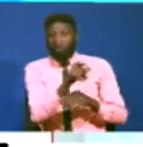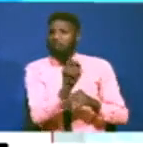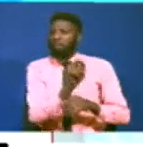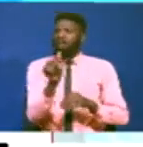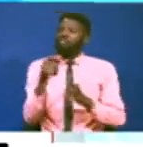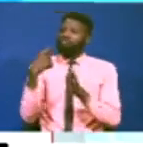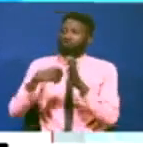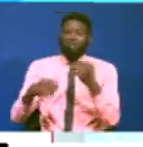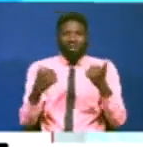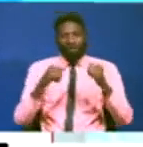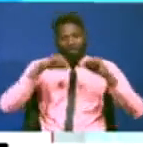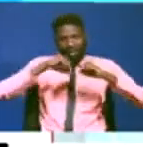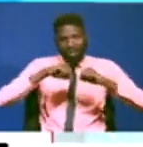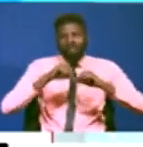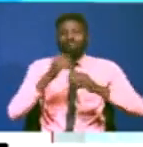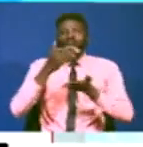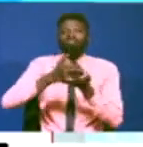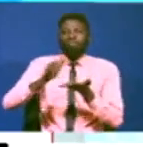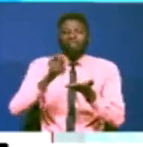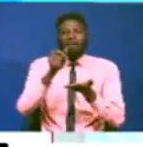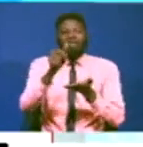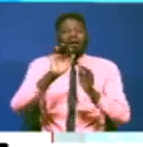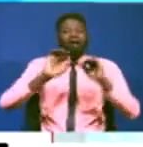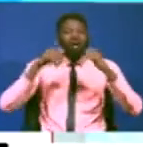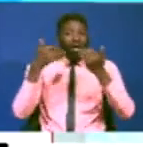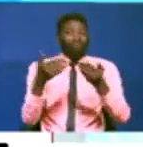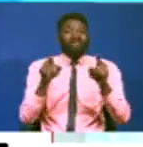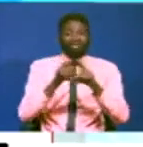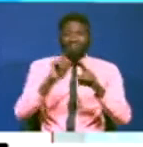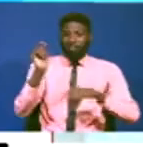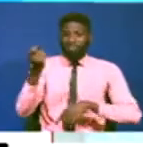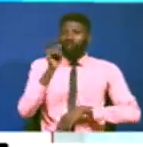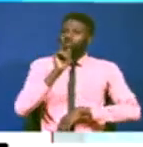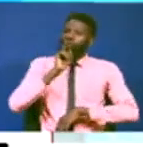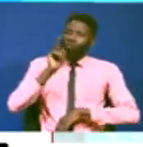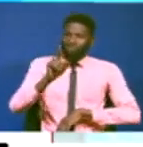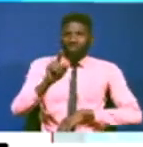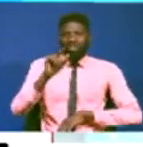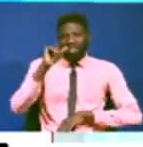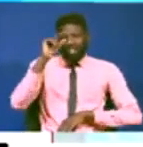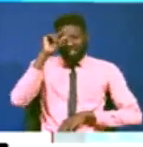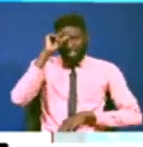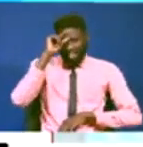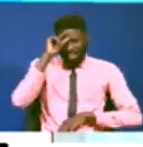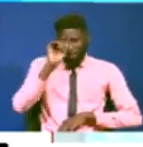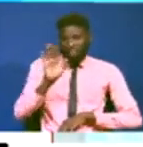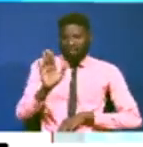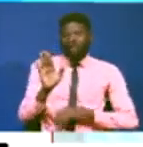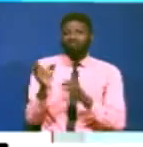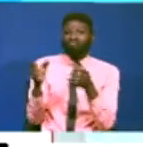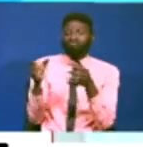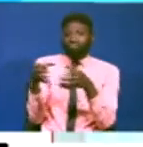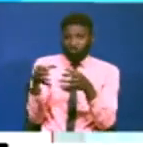kulipa. Rais wakati huo huo aliagiza taasisi za serikali ambazo zimeelekea mahakamani kushtaki halmashauri ya